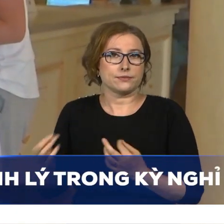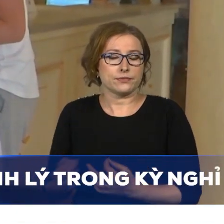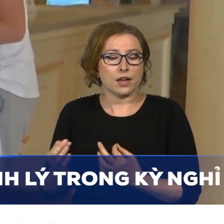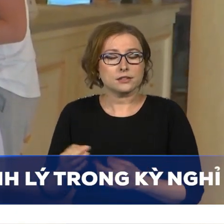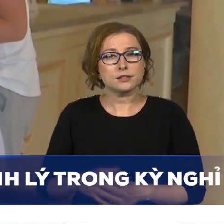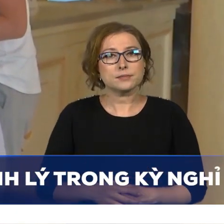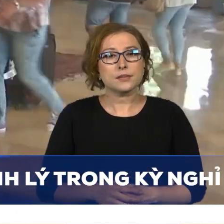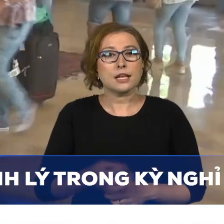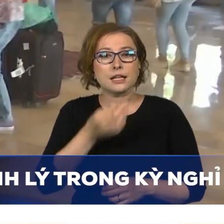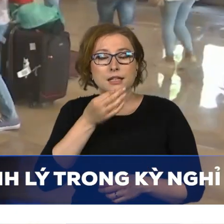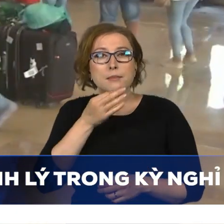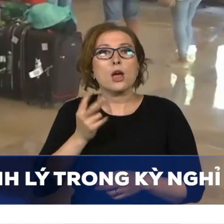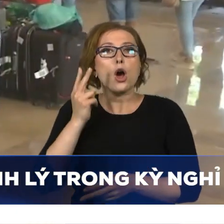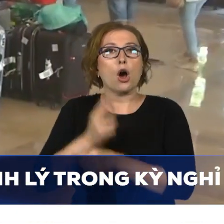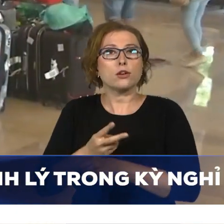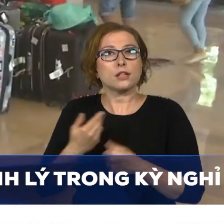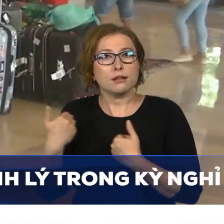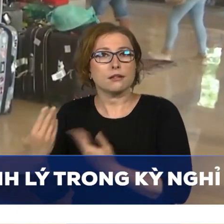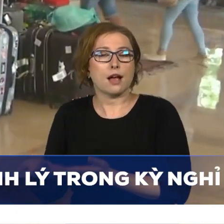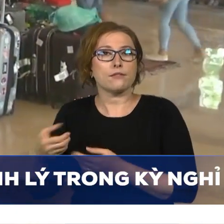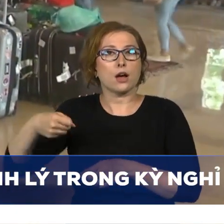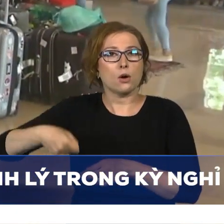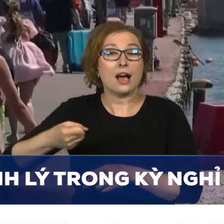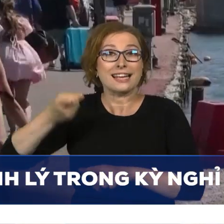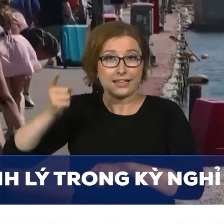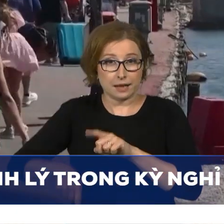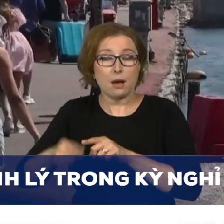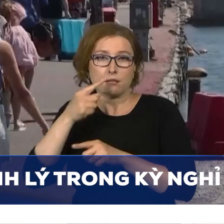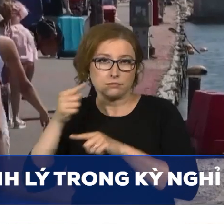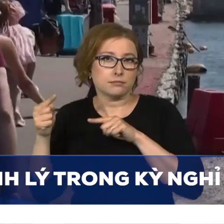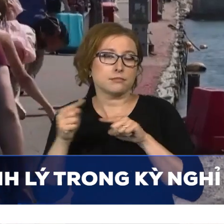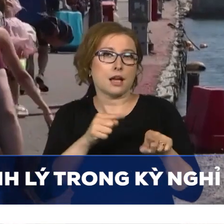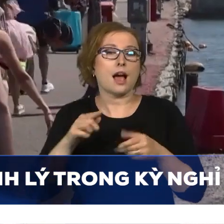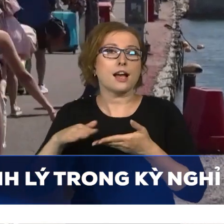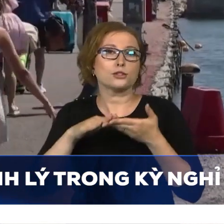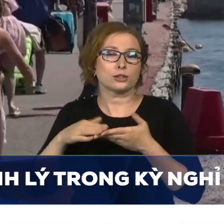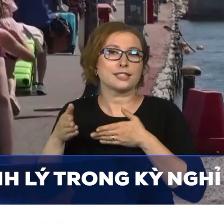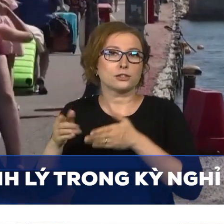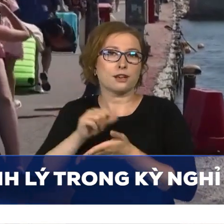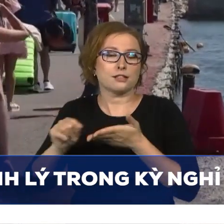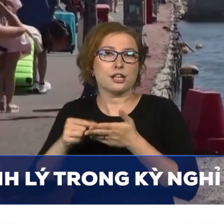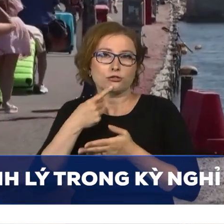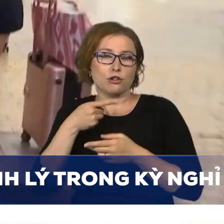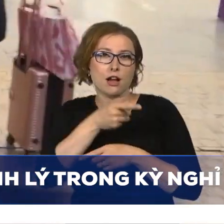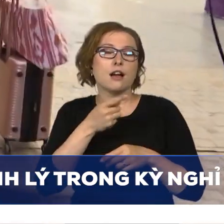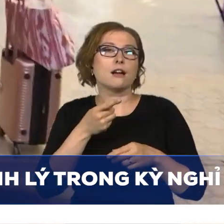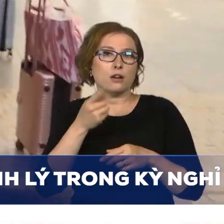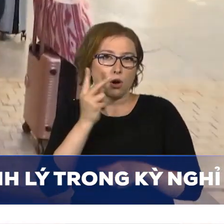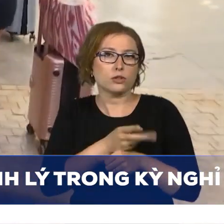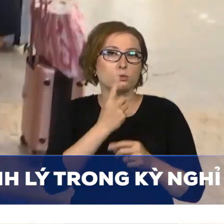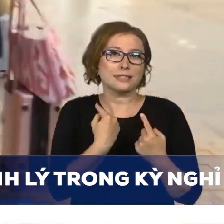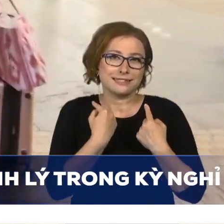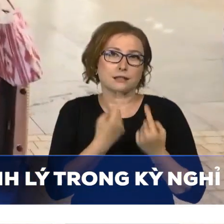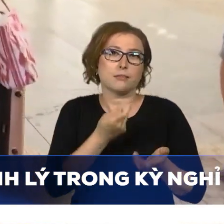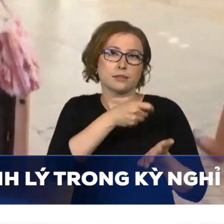Việc thất lạc hành lý hoặc bị bỏ quên là một vấn đề có thể xảy ra với bất kỳ hành khách nào đi du lịch, nhưng việc lấy lại đồ đạc lại không hề dễ dàng.